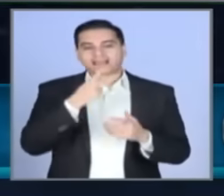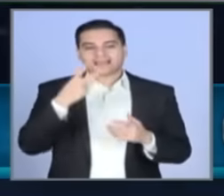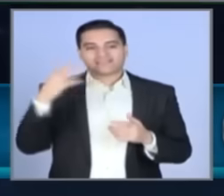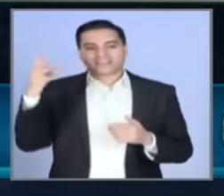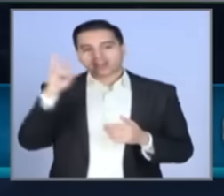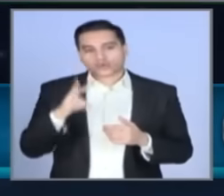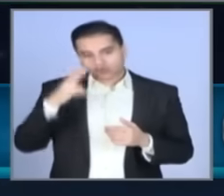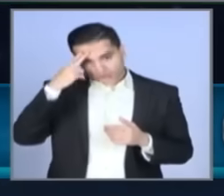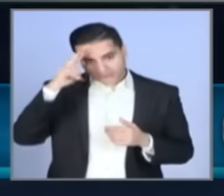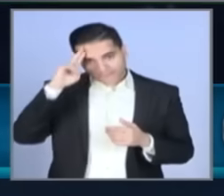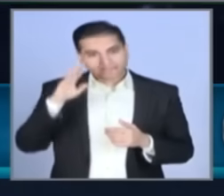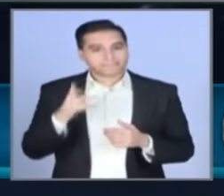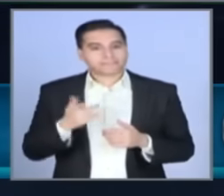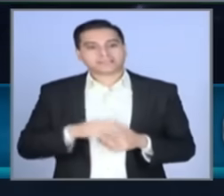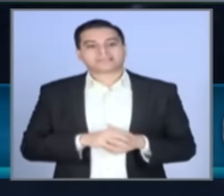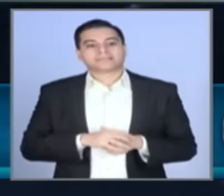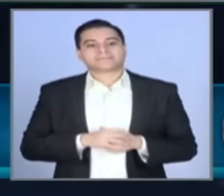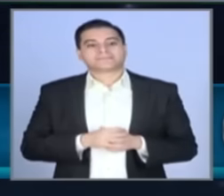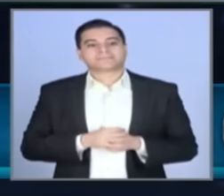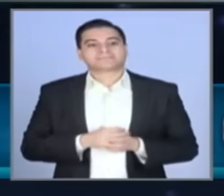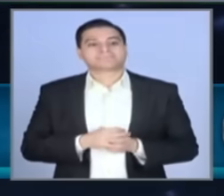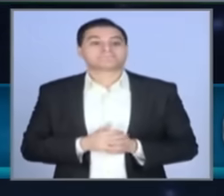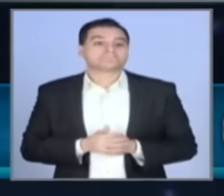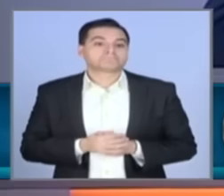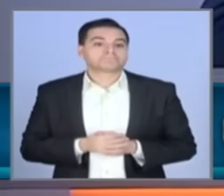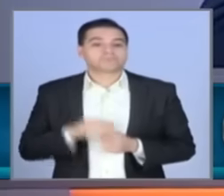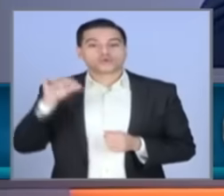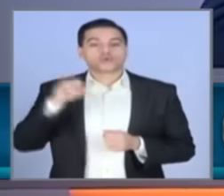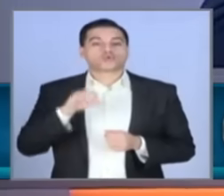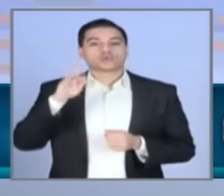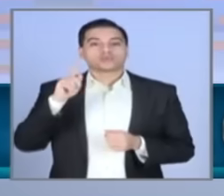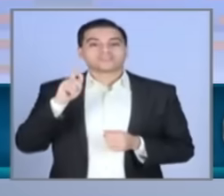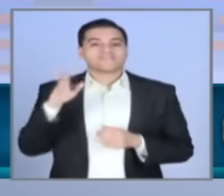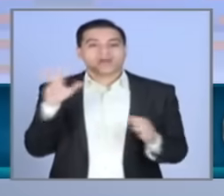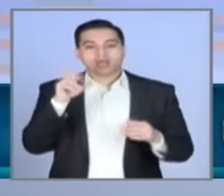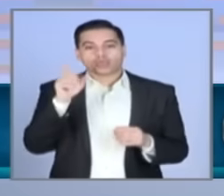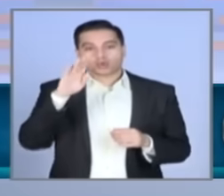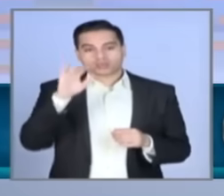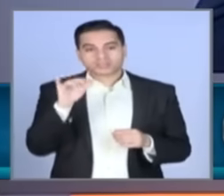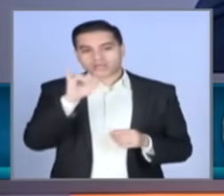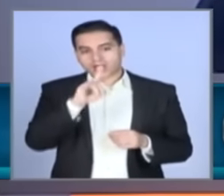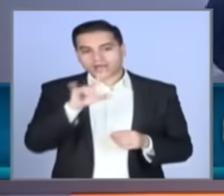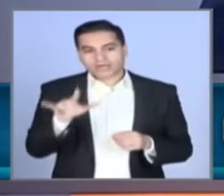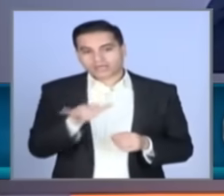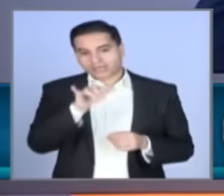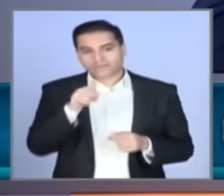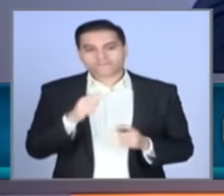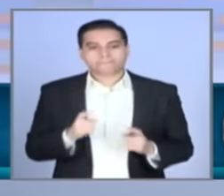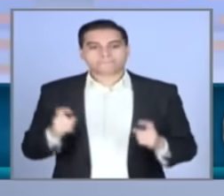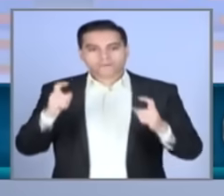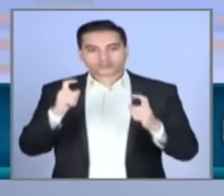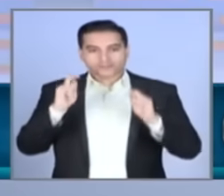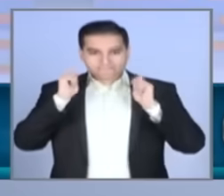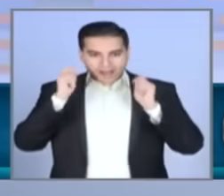عام 2023؟ يوسف النصير. كان في ماتش إيه؟ ماتش المغرب والبرتغال كأس العالم اللي